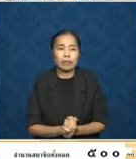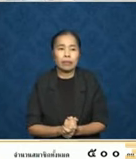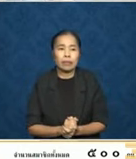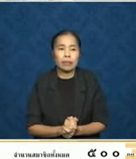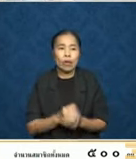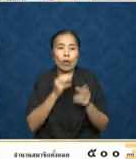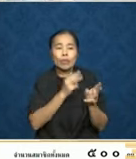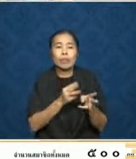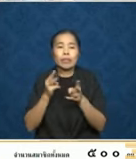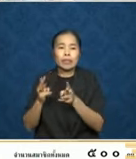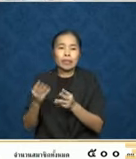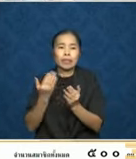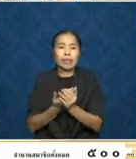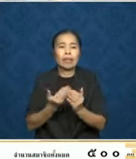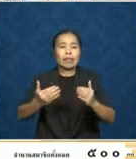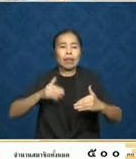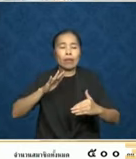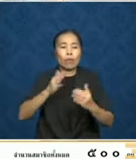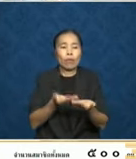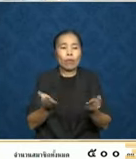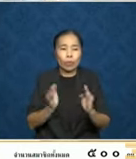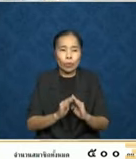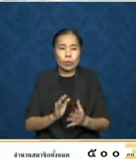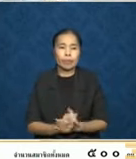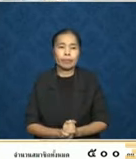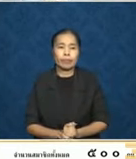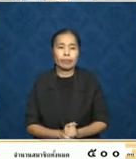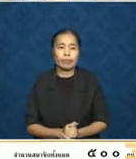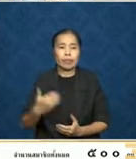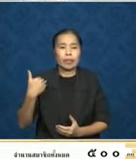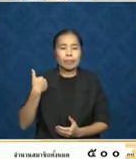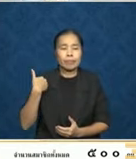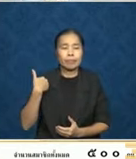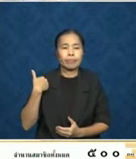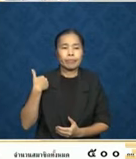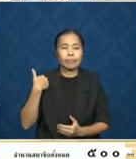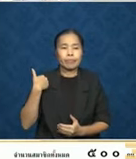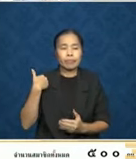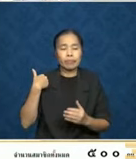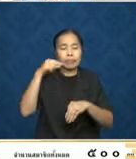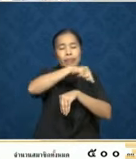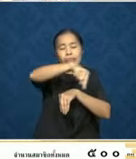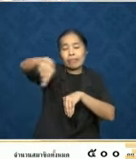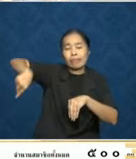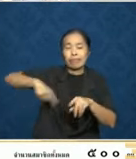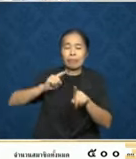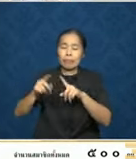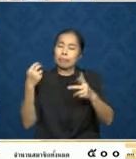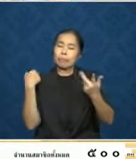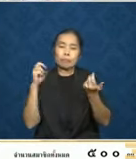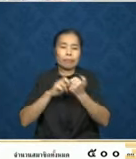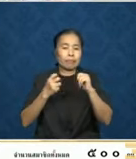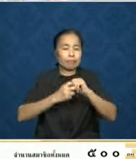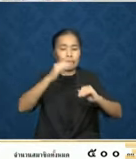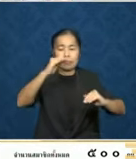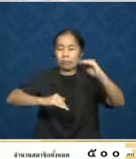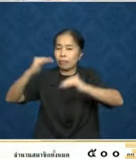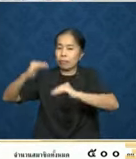างนึงนะคะและประเด็นต่อมาค่ะในหลายๆสถานที่กำจัดขยะเนี่ยเป็นปัญหาลักลั่นเพราะว่าอย่